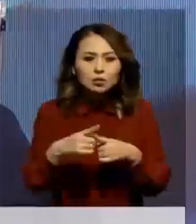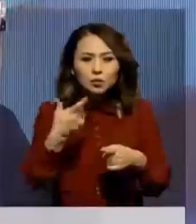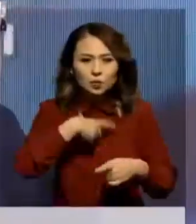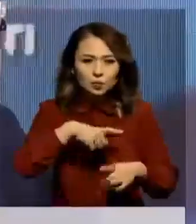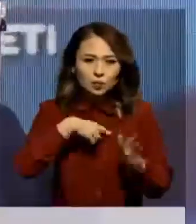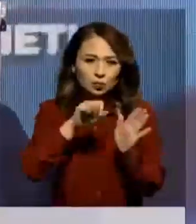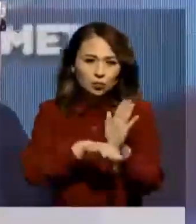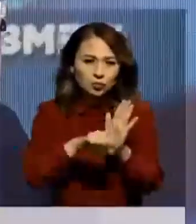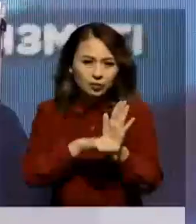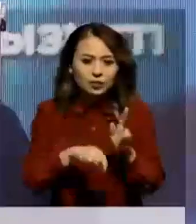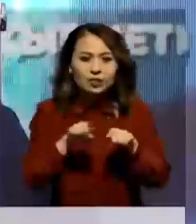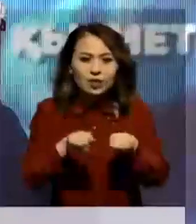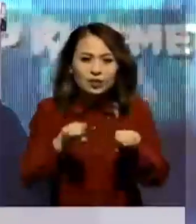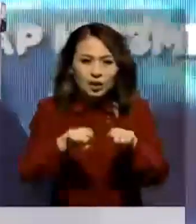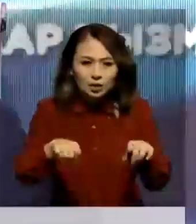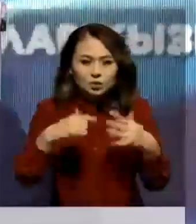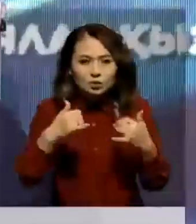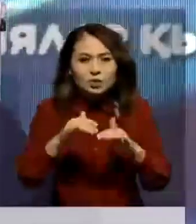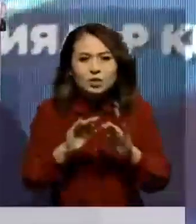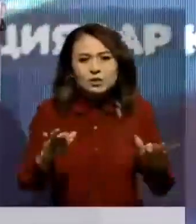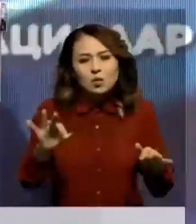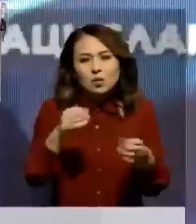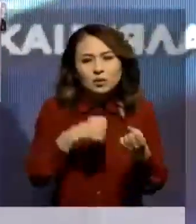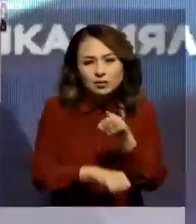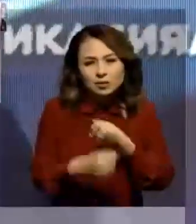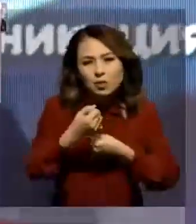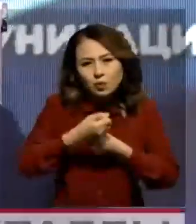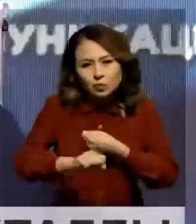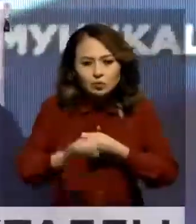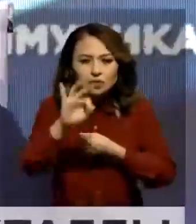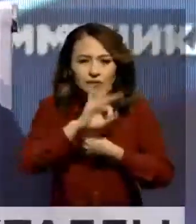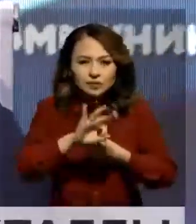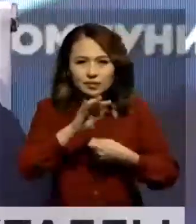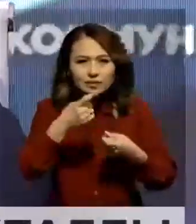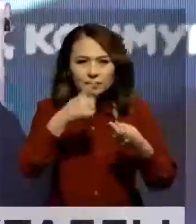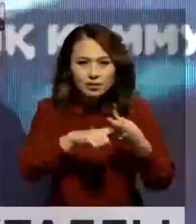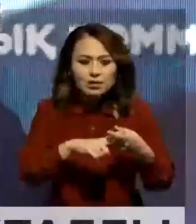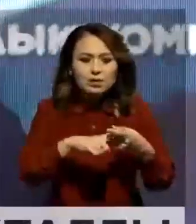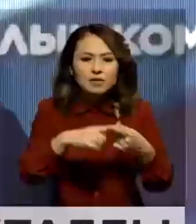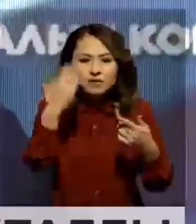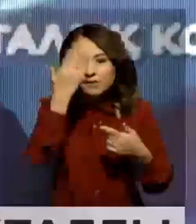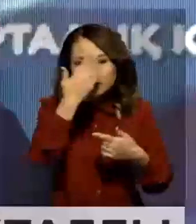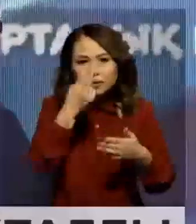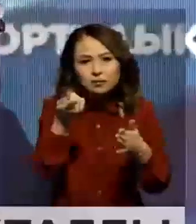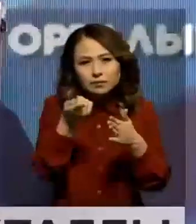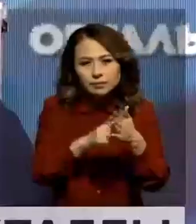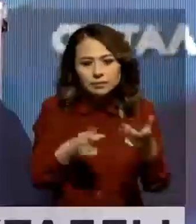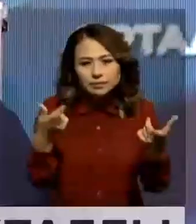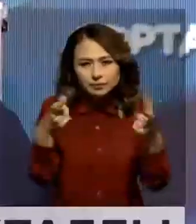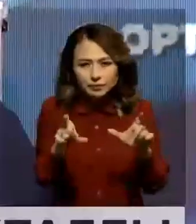суицидті насихаттау, балаларға зорлық-зомбылық қатысты контентті бұғаттауға және